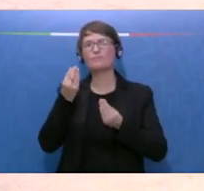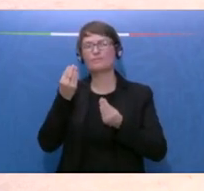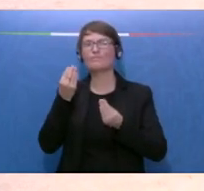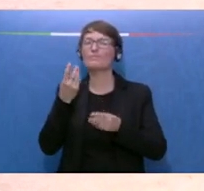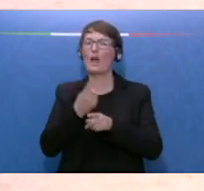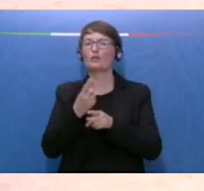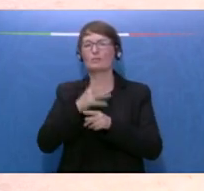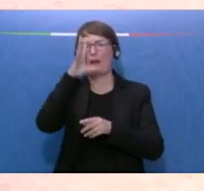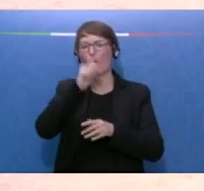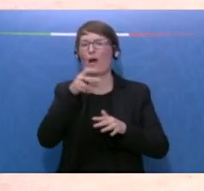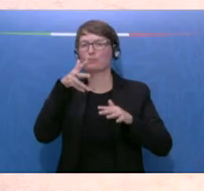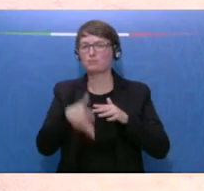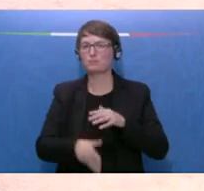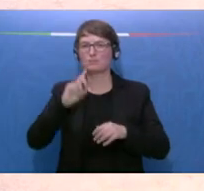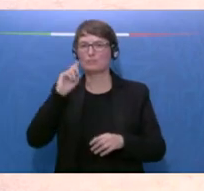considerations